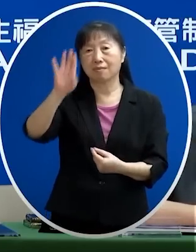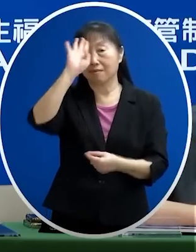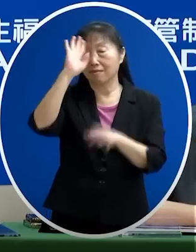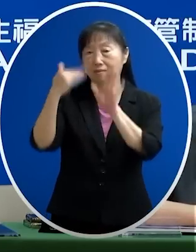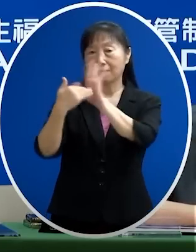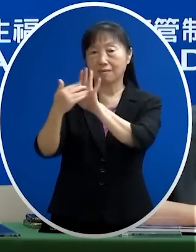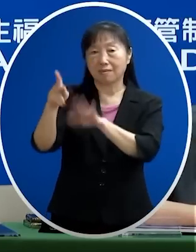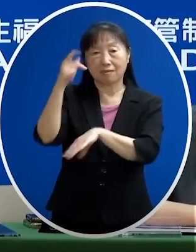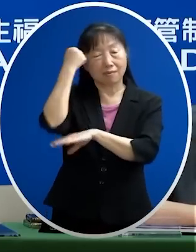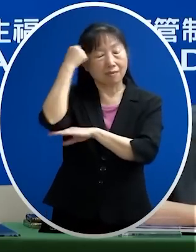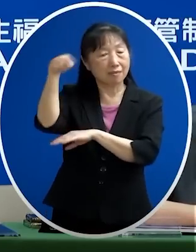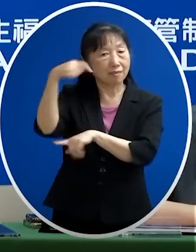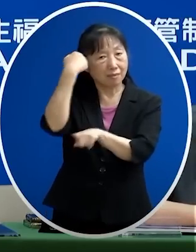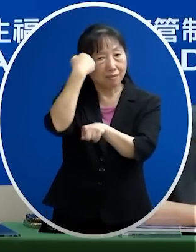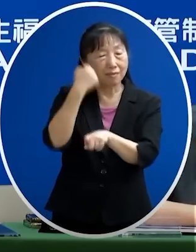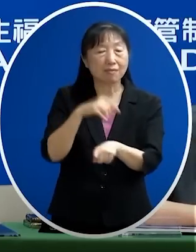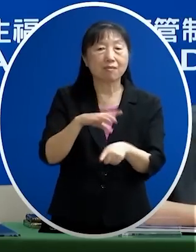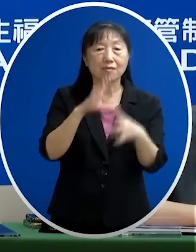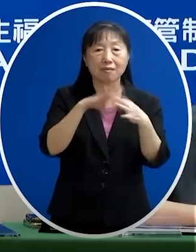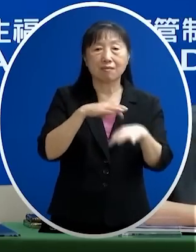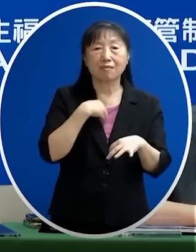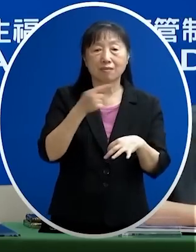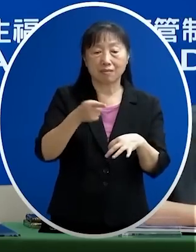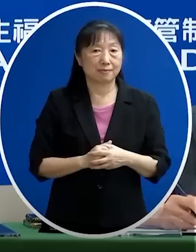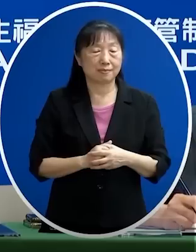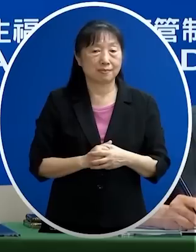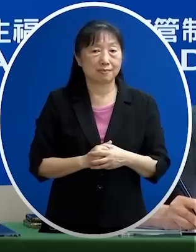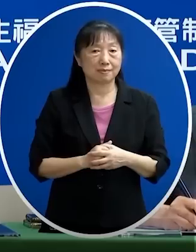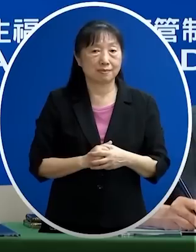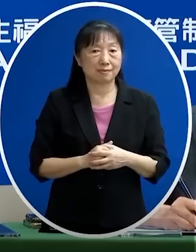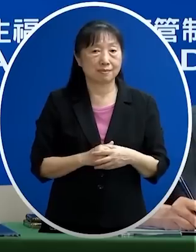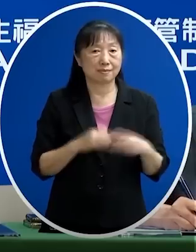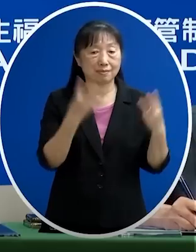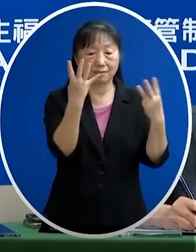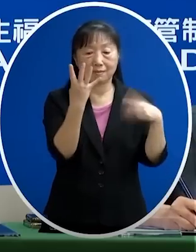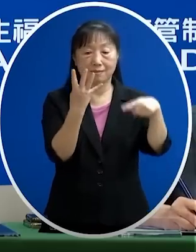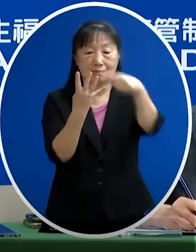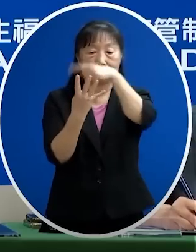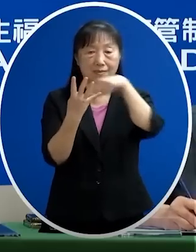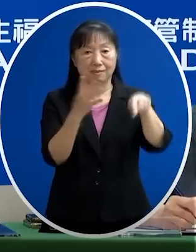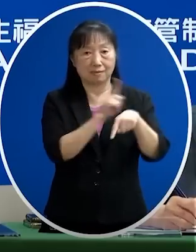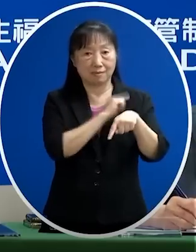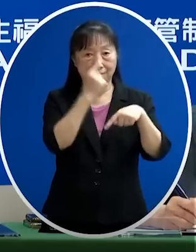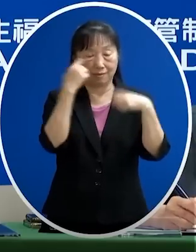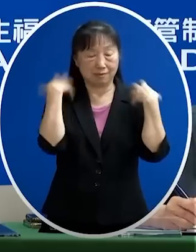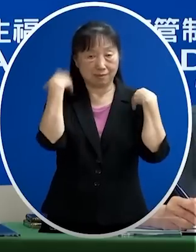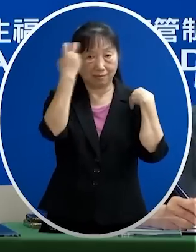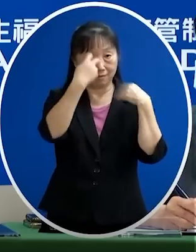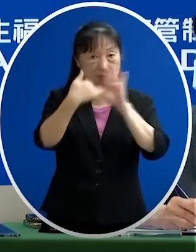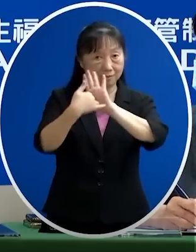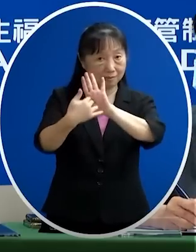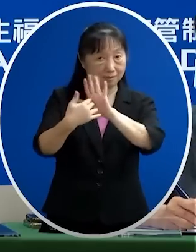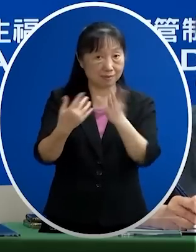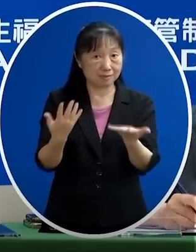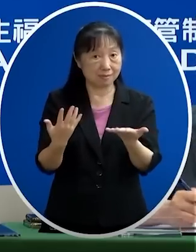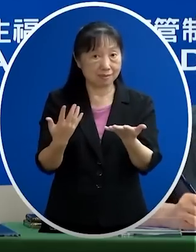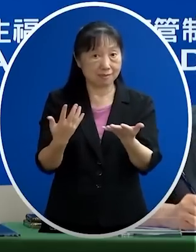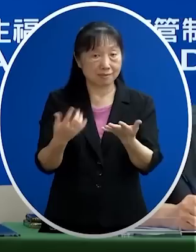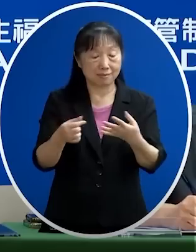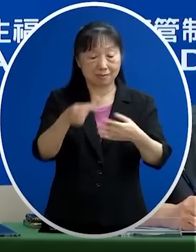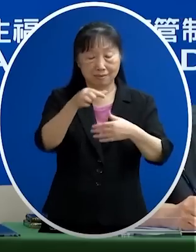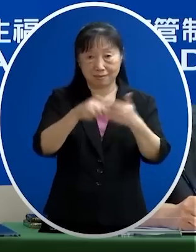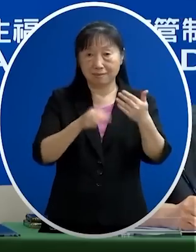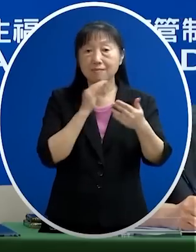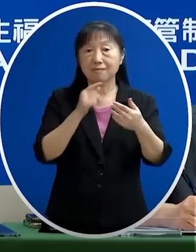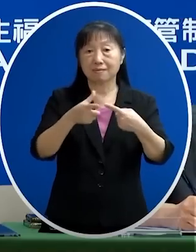同一个居检的地点来完成。后面的4天自主防疫是第一个原则，